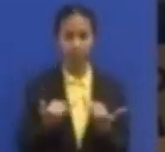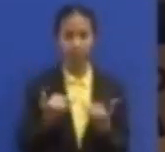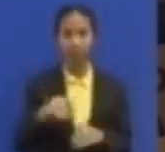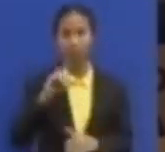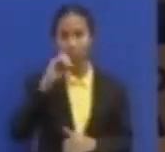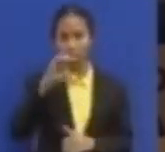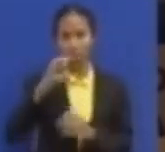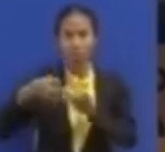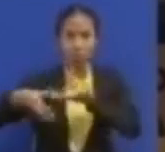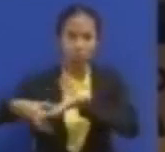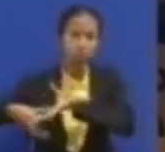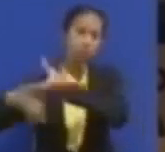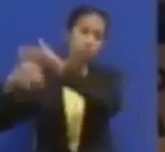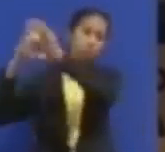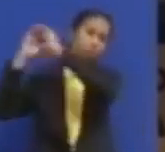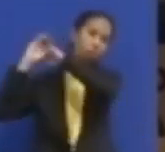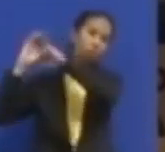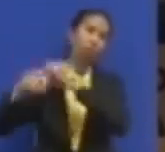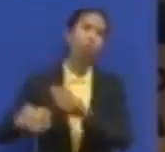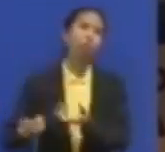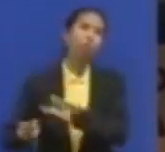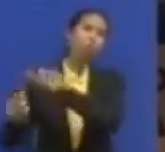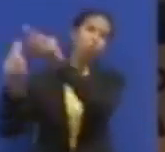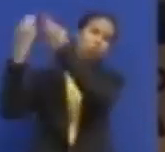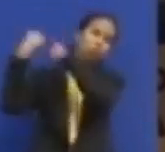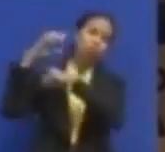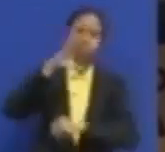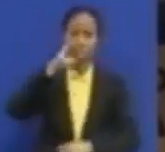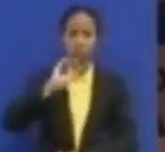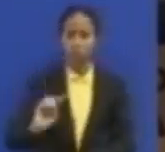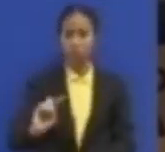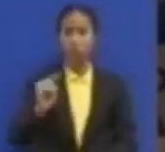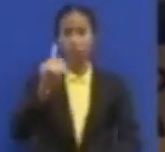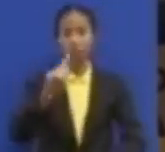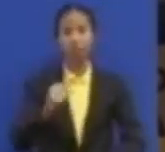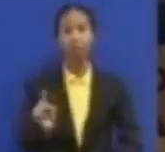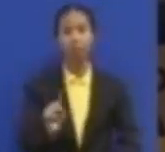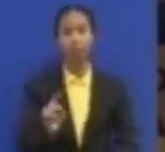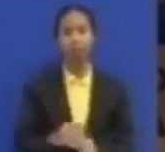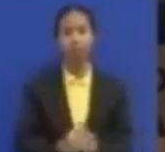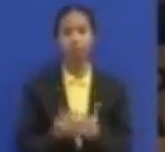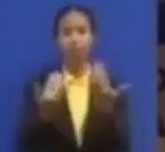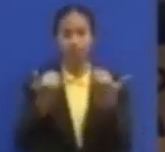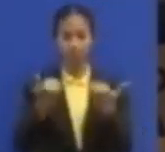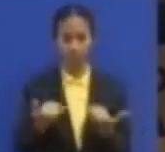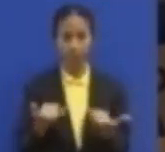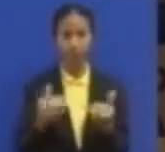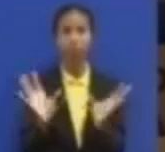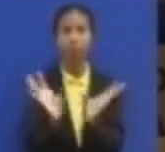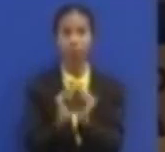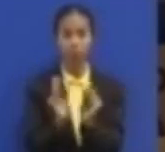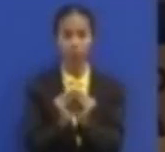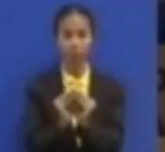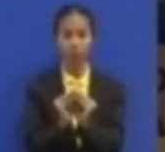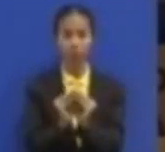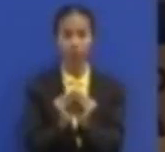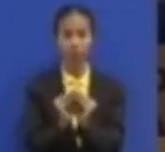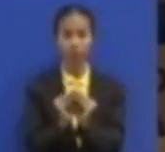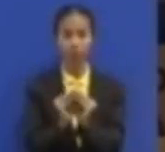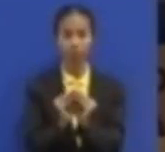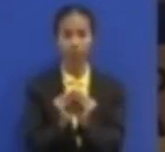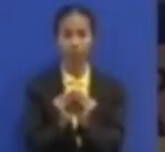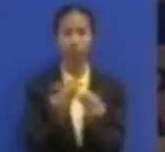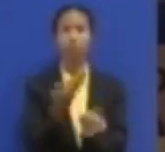อนมาพูดใหม่ว่าวันนี้การประชุมทางเลข